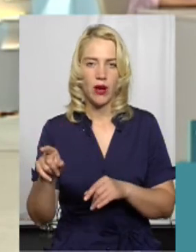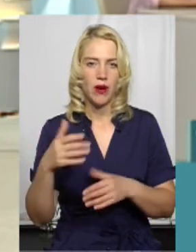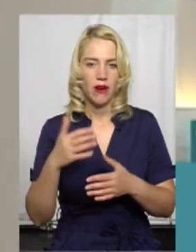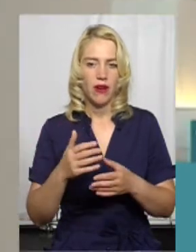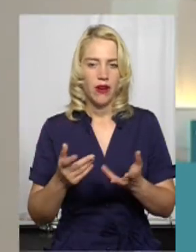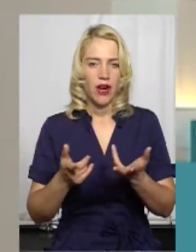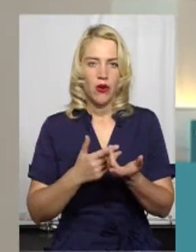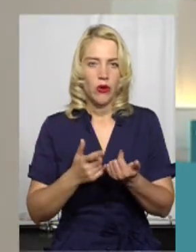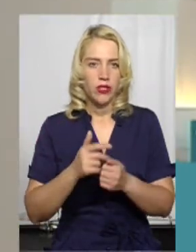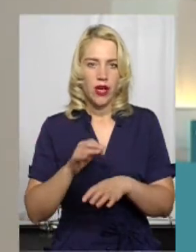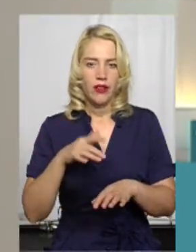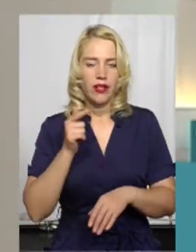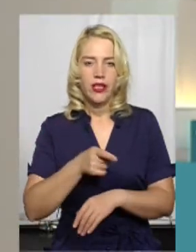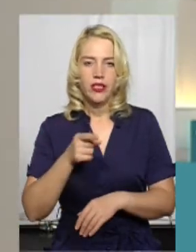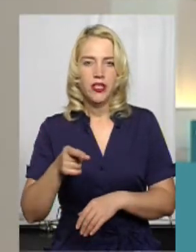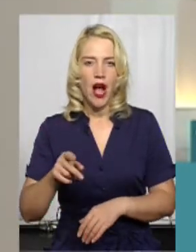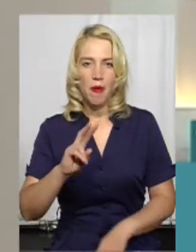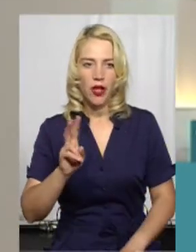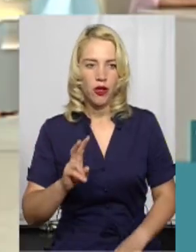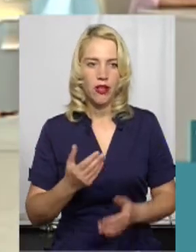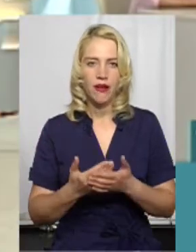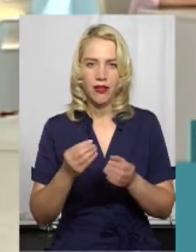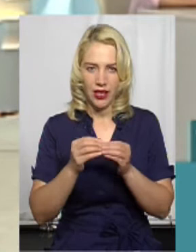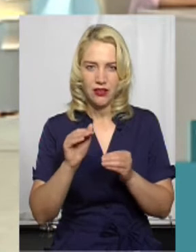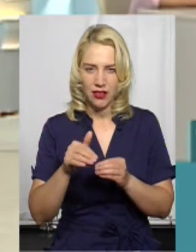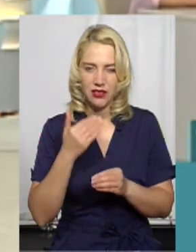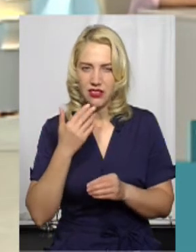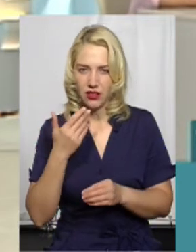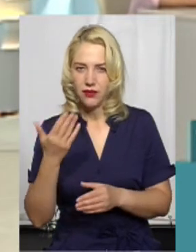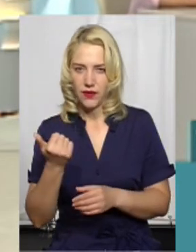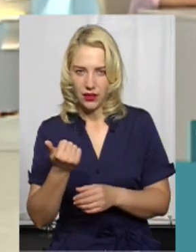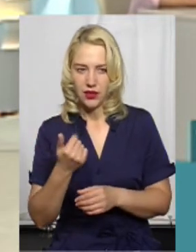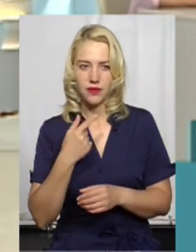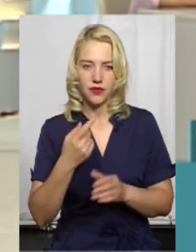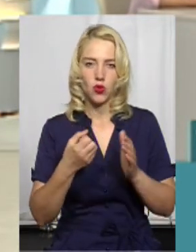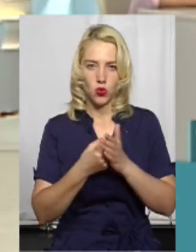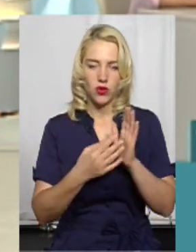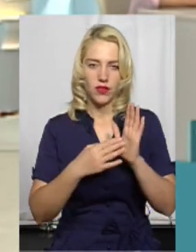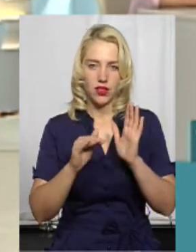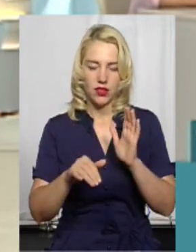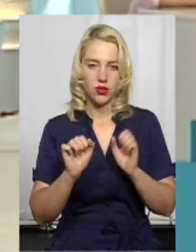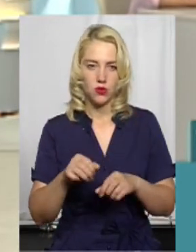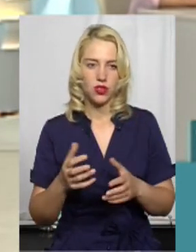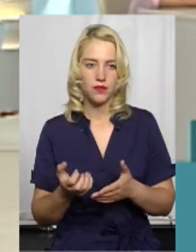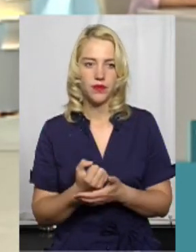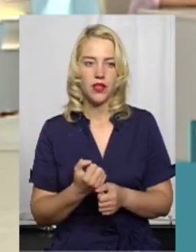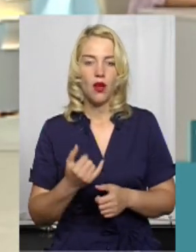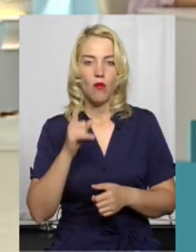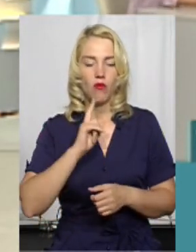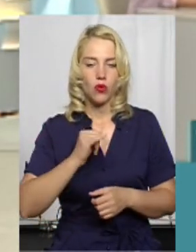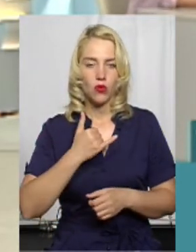в тисячах доларів? 9-10 тисяч, ви казали. Поки в нас, скажімо, від 6 до 9, так, як ми розуміємо, середня цифра. Поки у